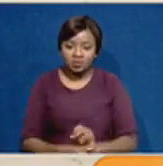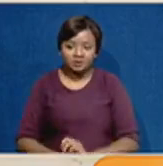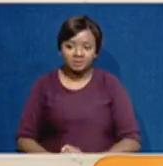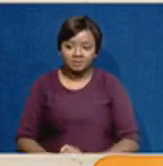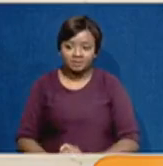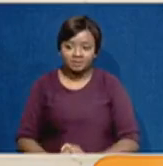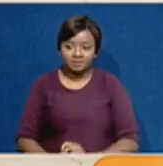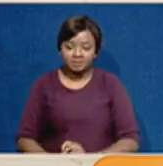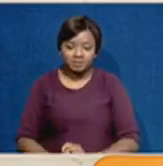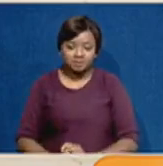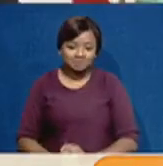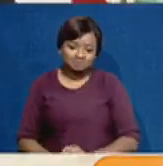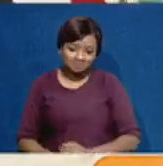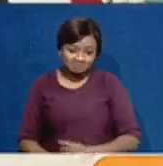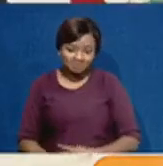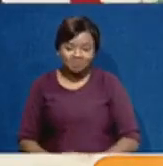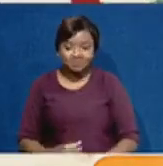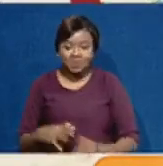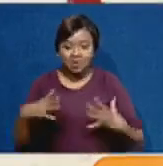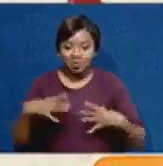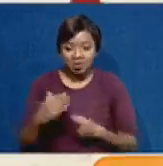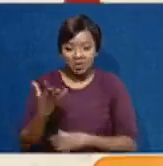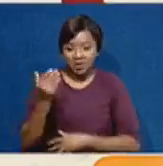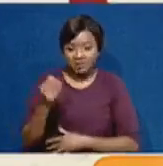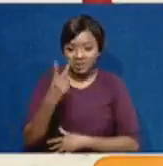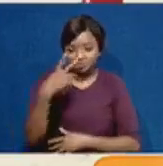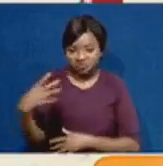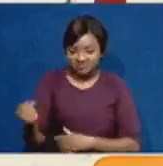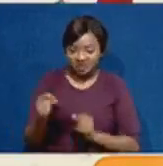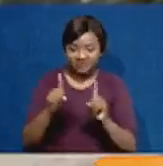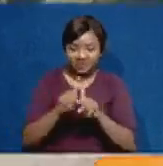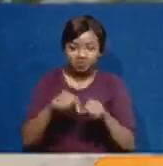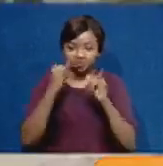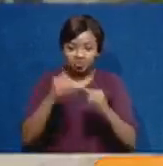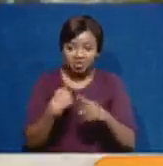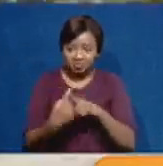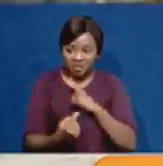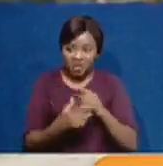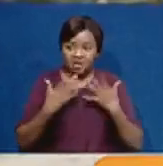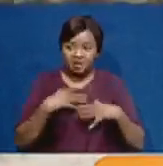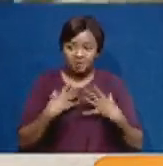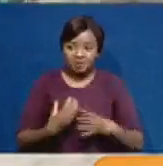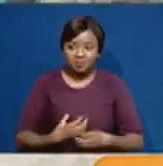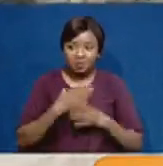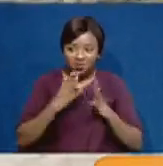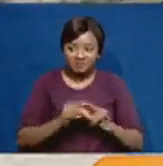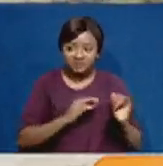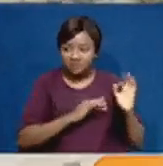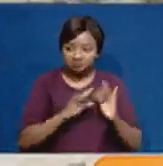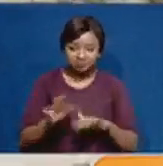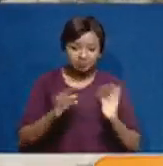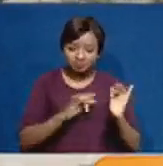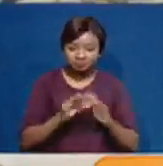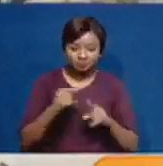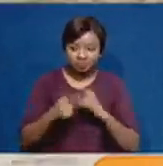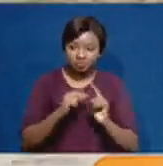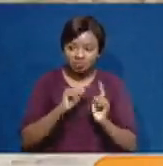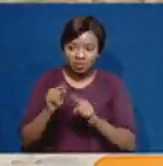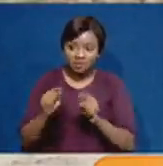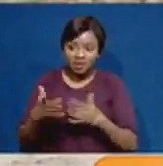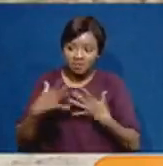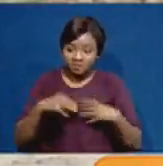Msimu wa sherehe za Krismasi na mwaka mpya unabisha hodi, na maandalizi ya wageni kufurika katika fuo za bahari yameanza kupitia usafishaji